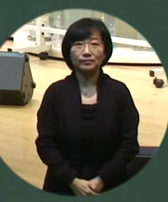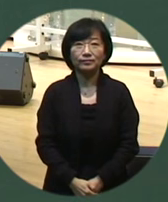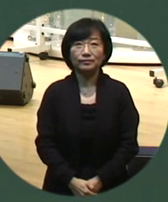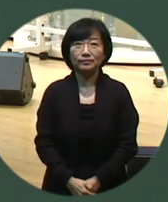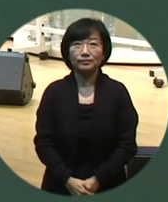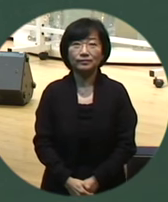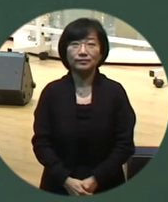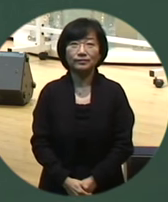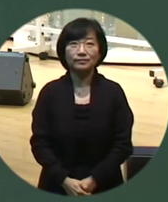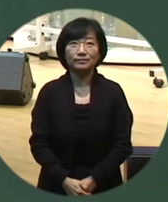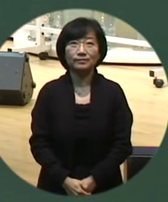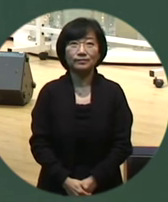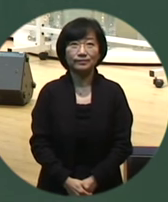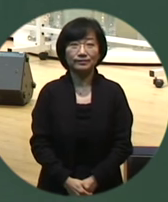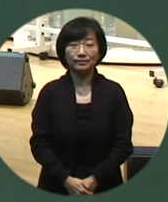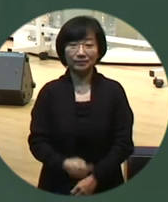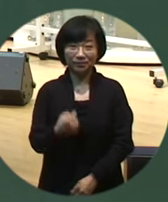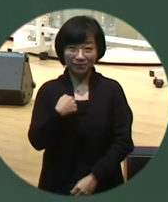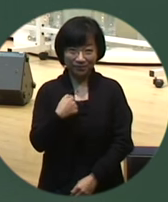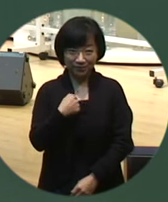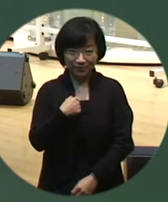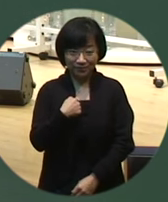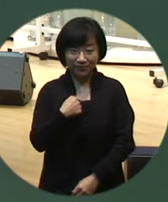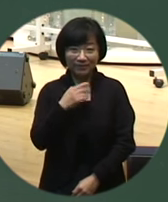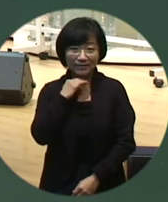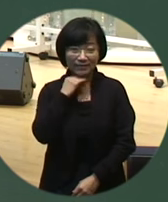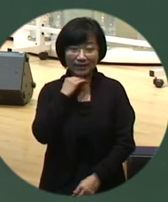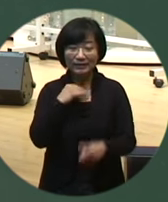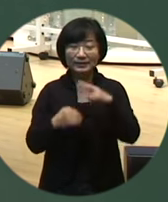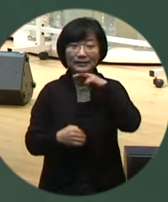저는 20대 초반에